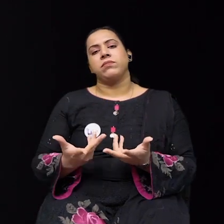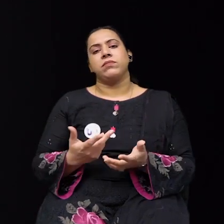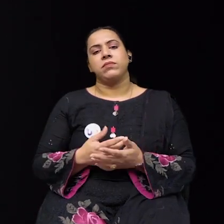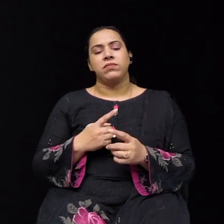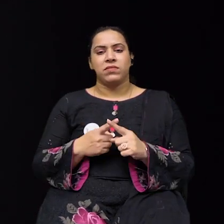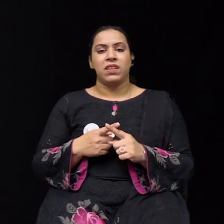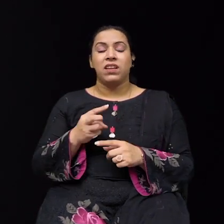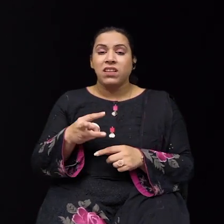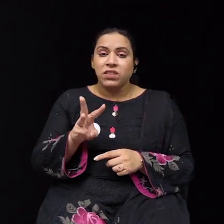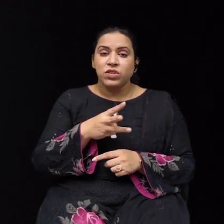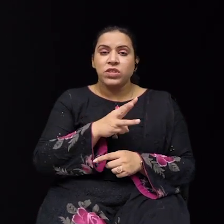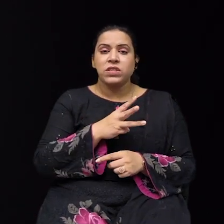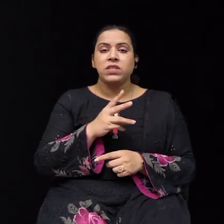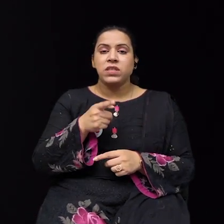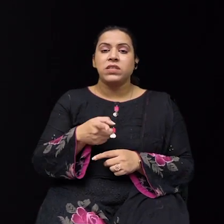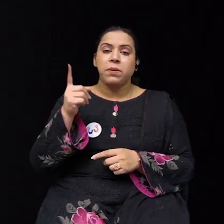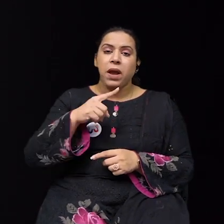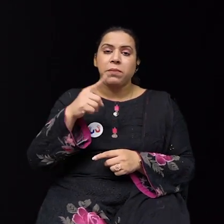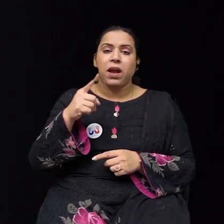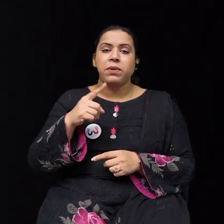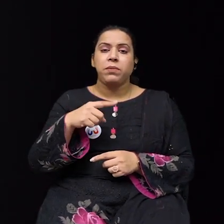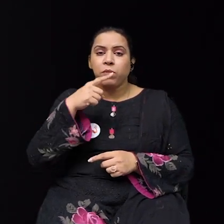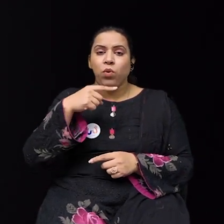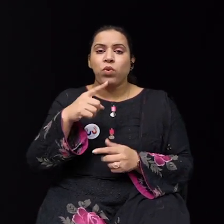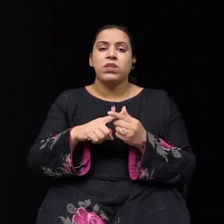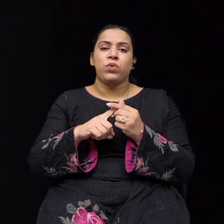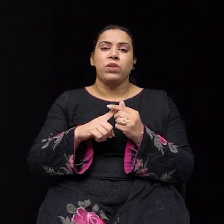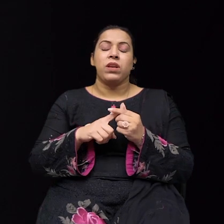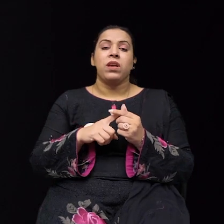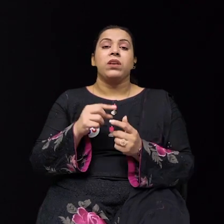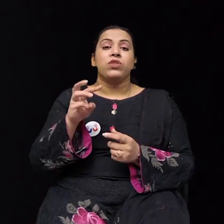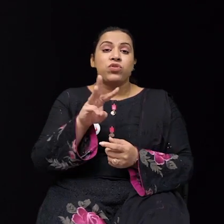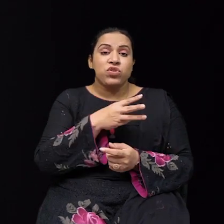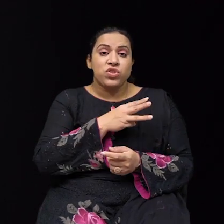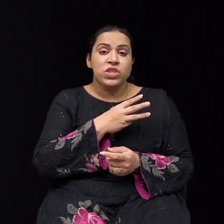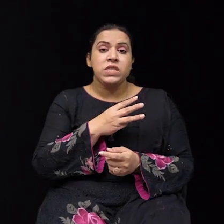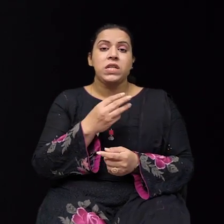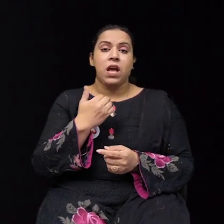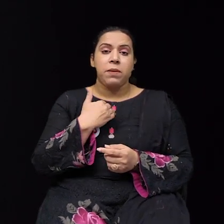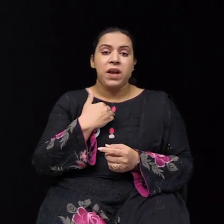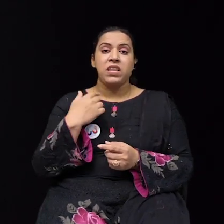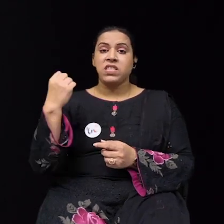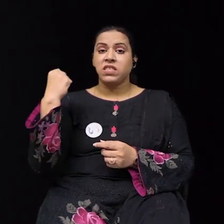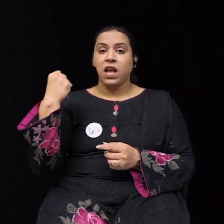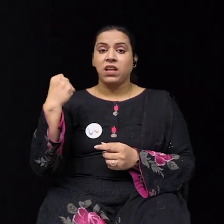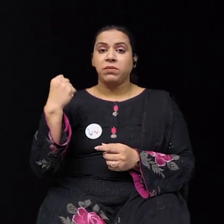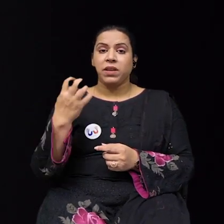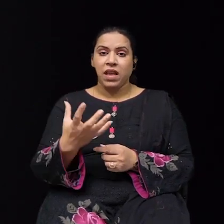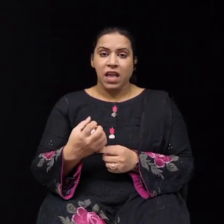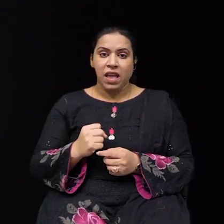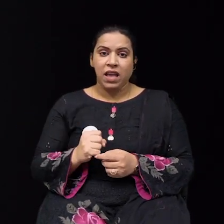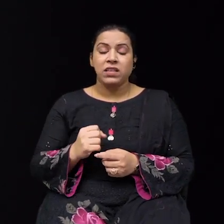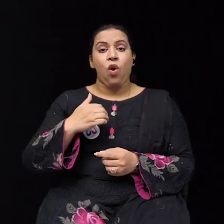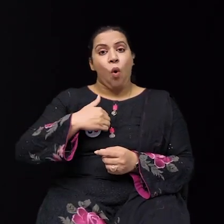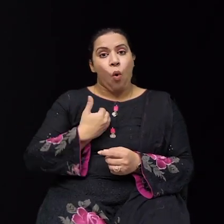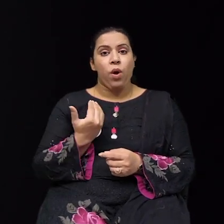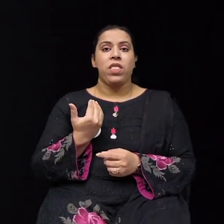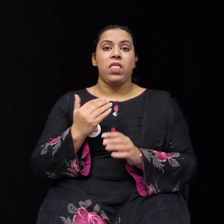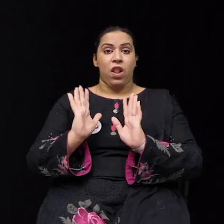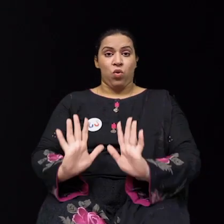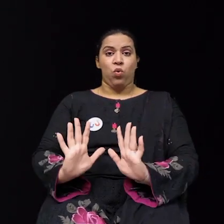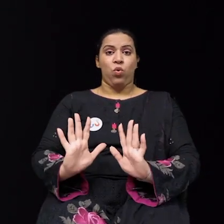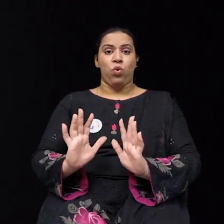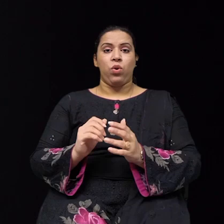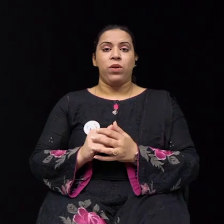کی. یہ چیزیں اس لیے بار بار کہنی ضروری ہیں کہ جو چیز ہمارے طاقت میں ہے, جس کو ہم